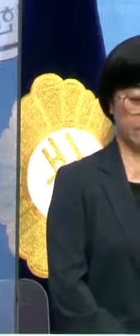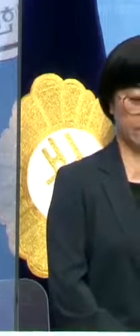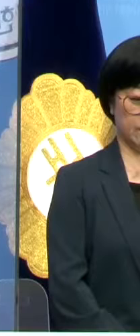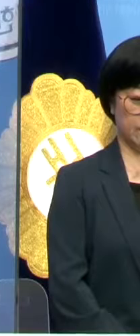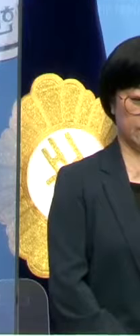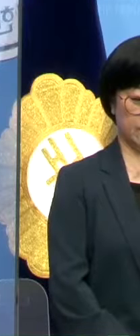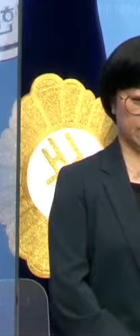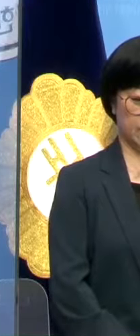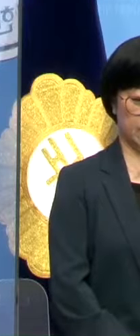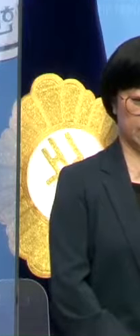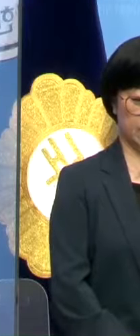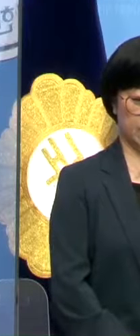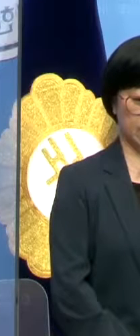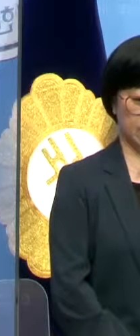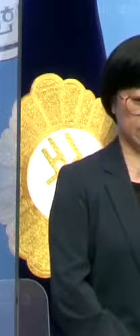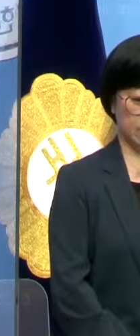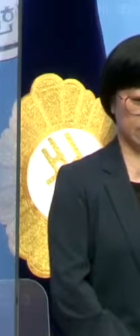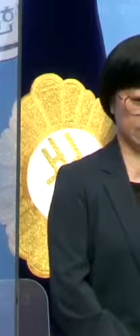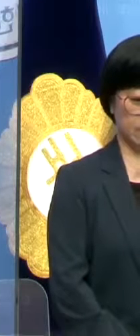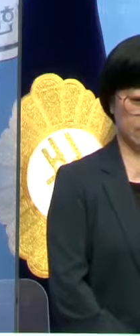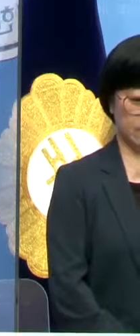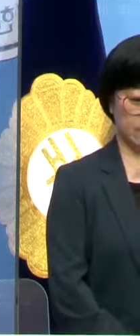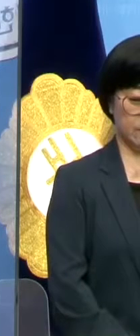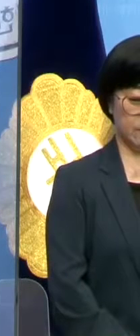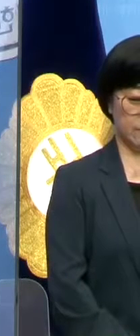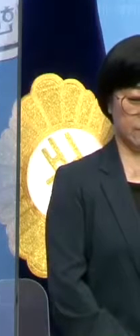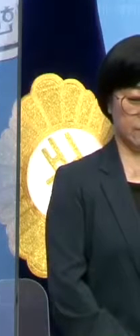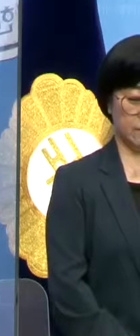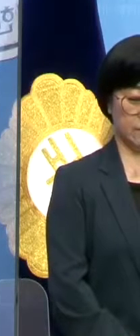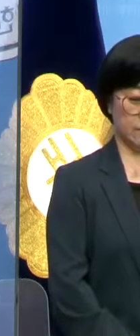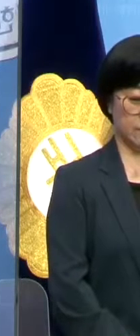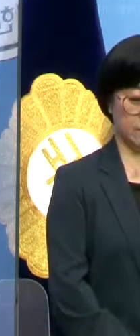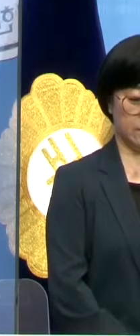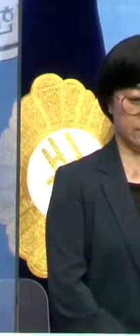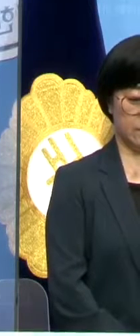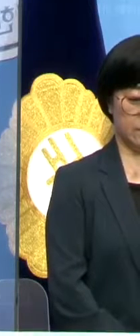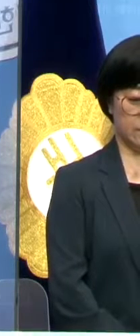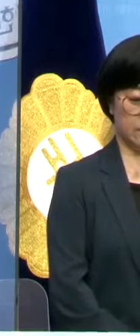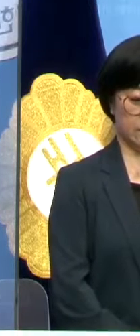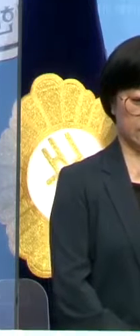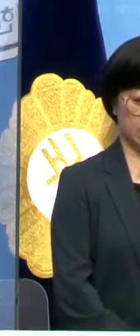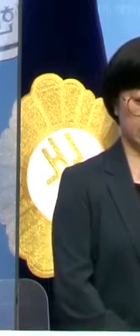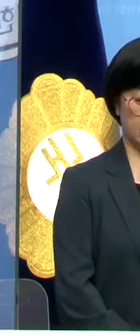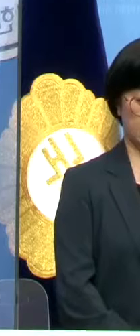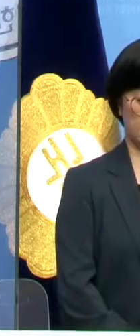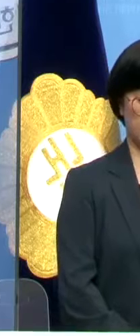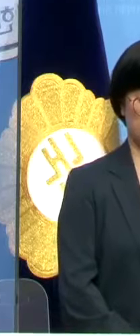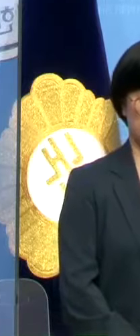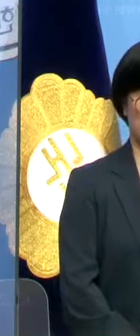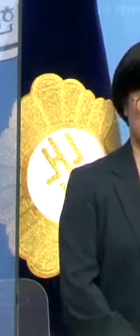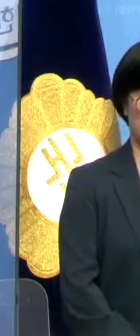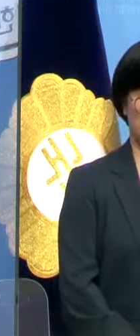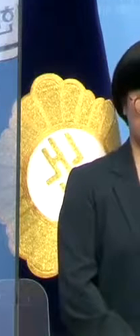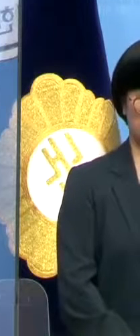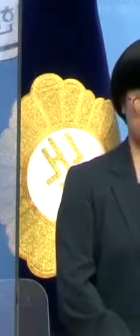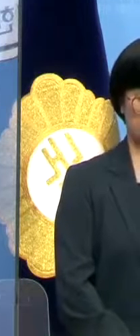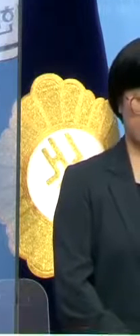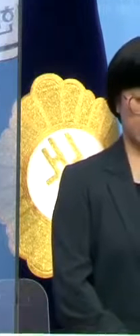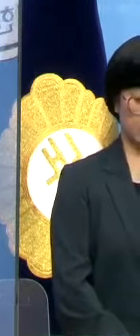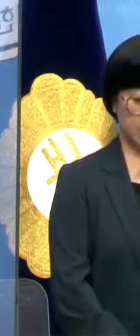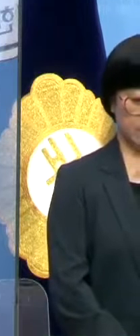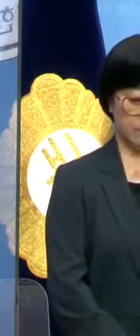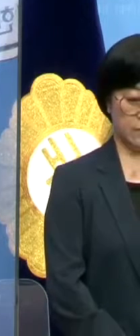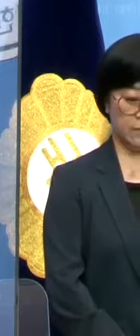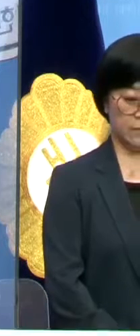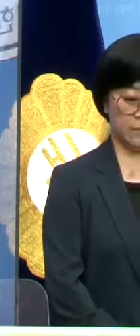power you free tool vs 디 오 스 워 크 아 잉 어 우 여사 다워 로쿠 데이